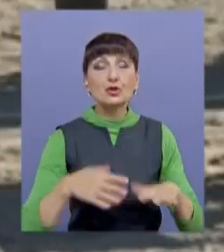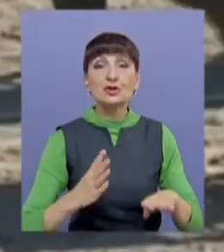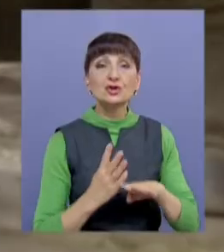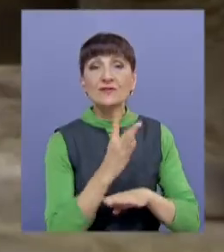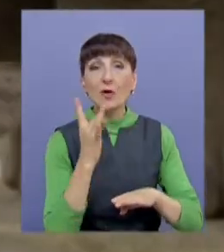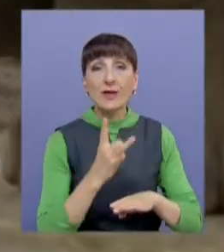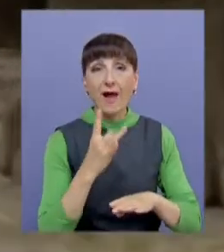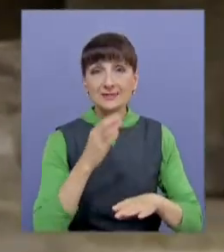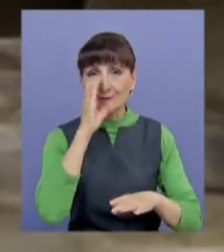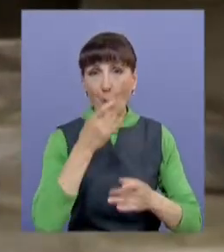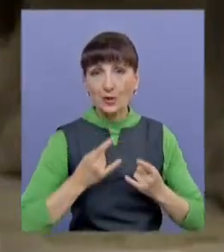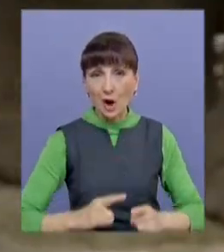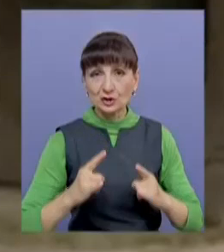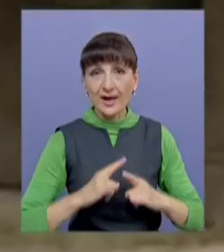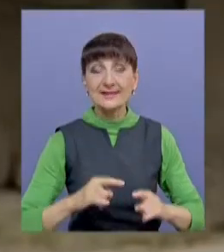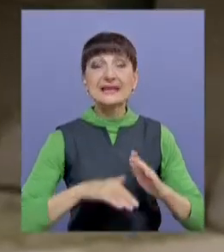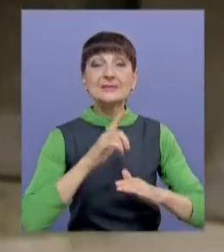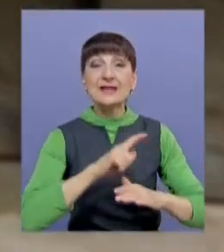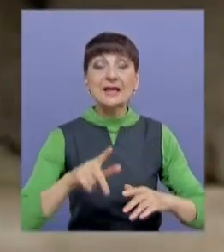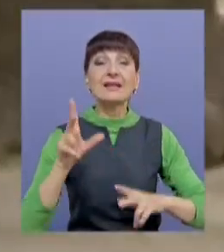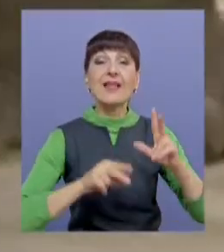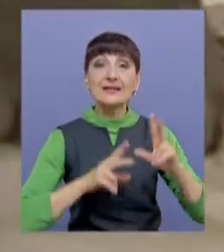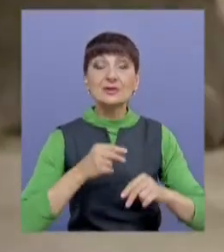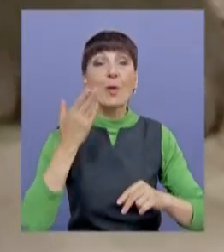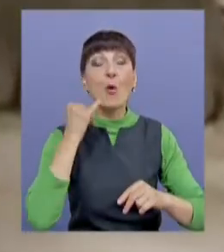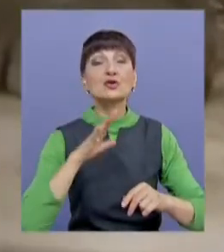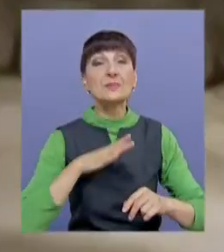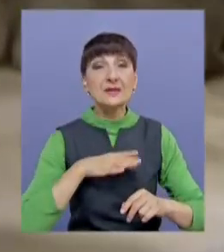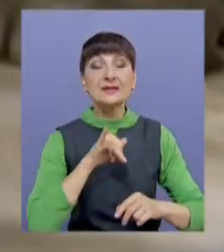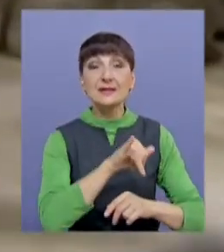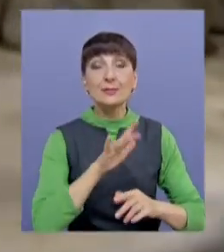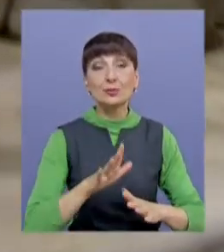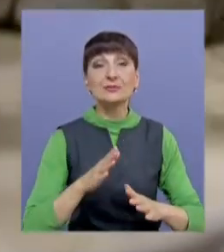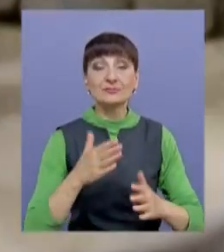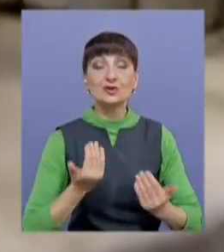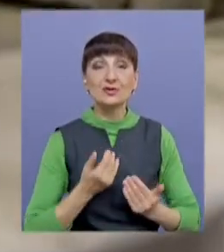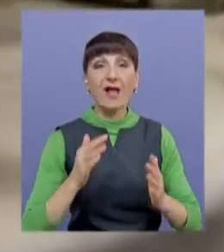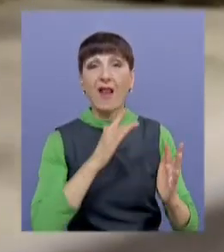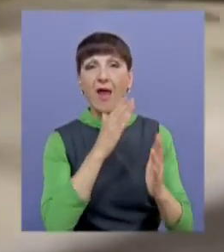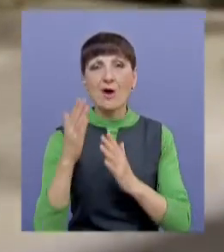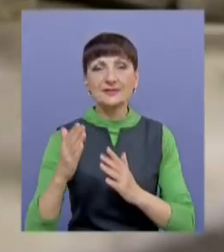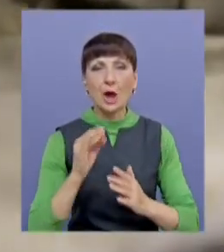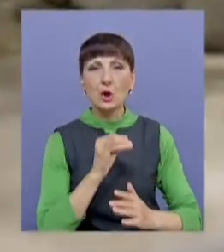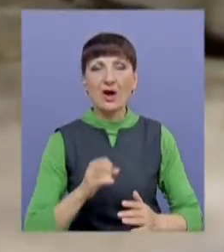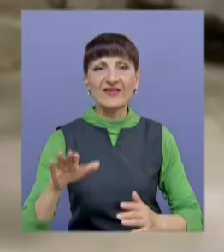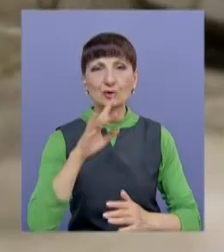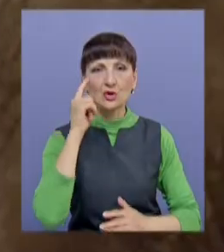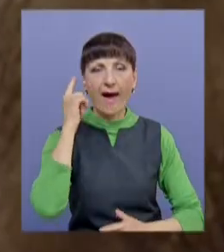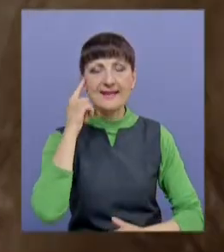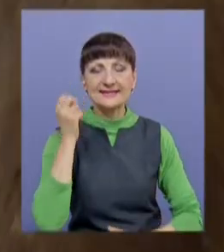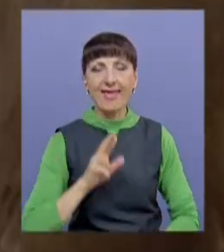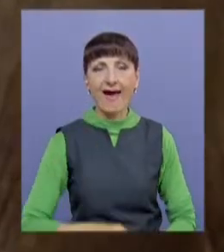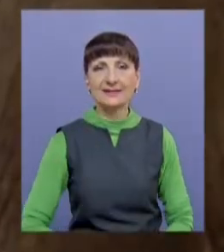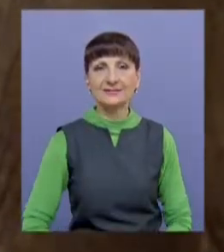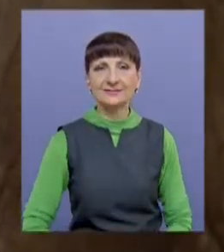четвертый слоненок. Специалисты зоосада надеются, что когда-нибудь их питомцы будут жить в лесах Юго-Восточной Азии. Рамина Макаримова,